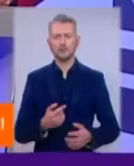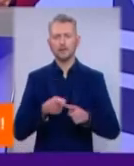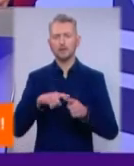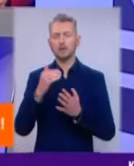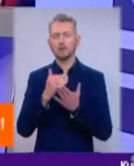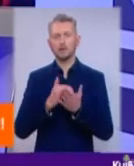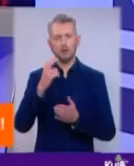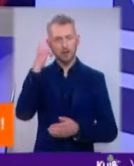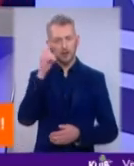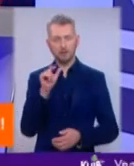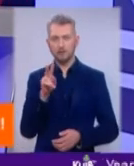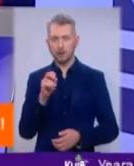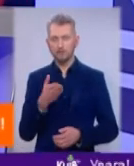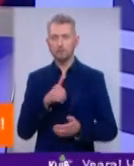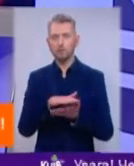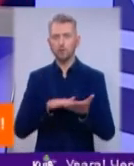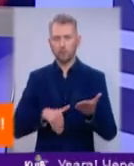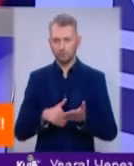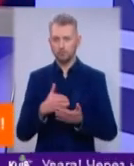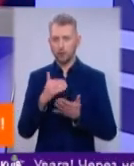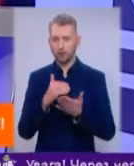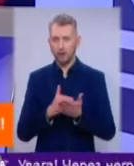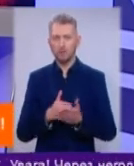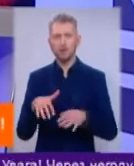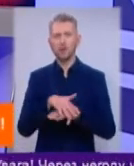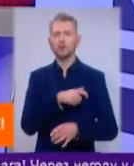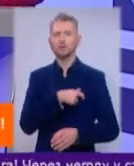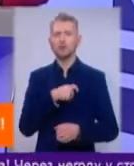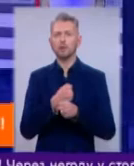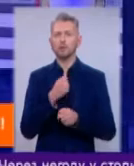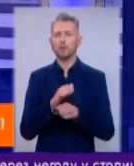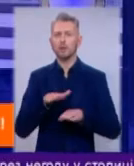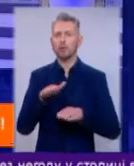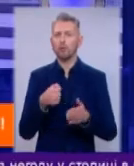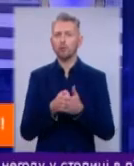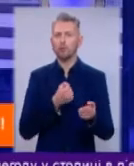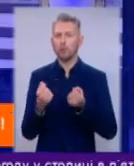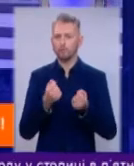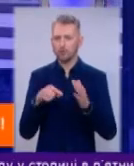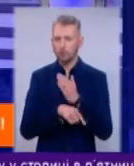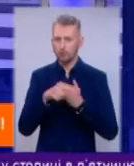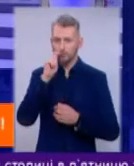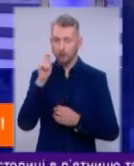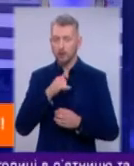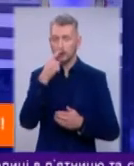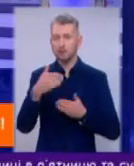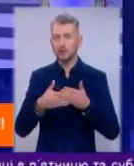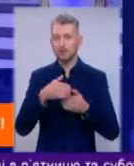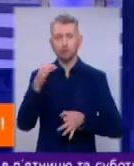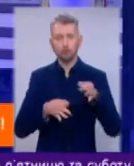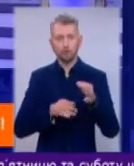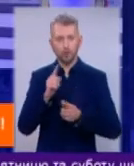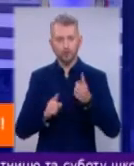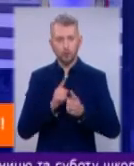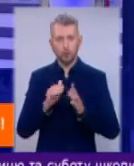Це програма «Київ Лайв». Ми продовжуємо прямий ефір. Народні обранці зробили крок до боротьби з корупцією в Україні і наблизили судову